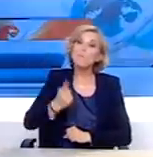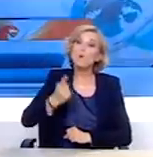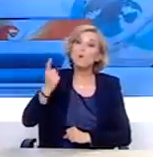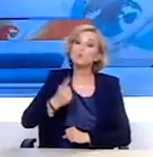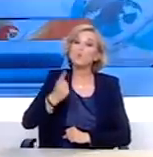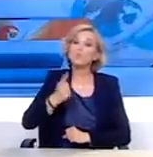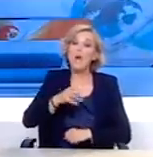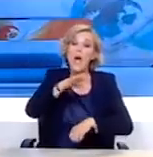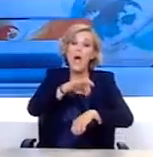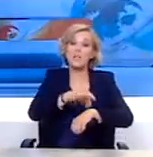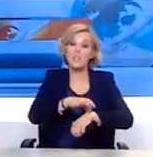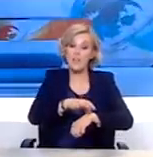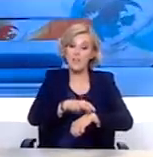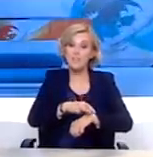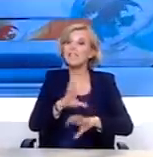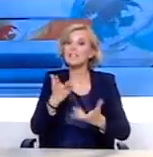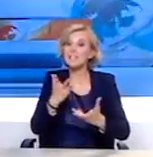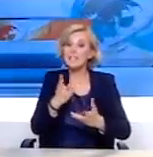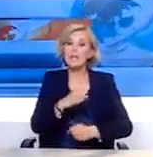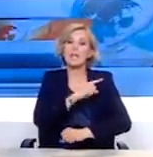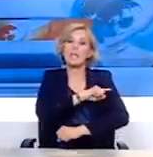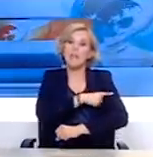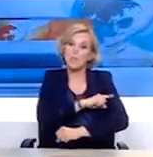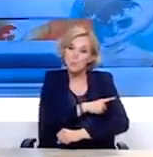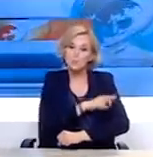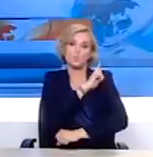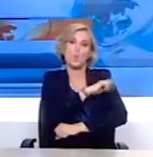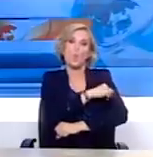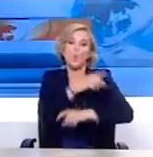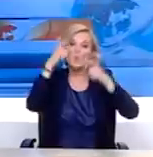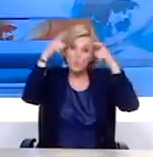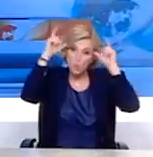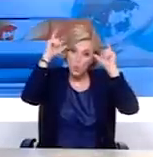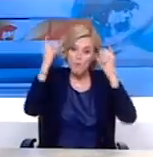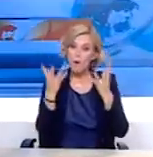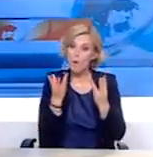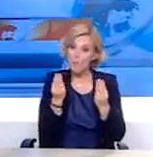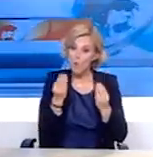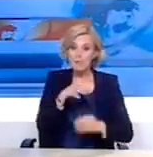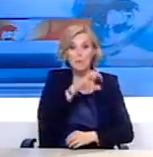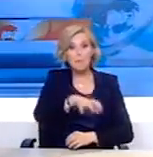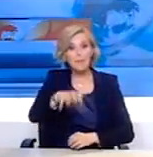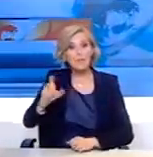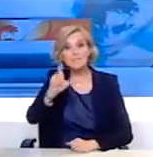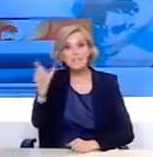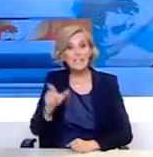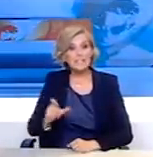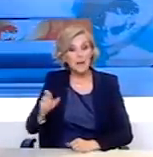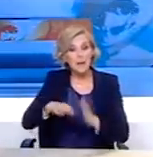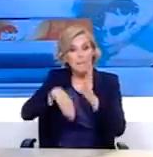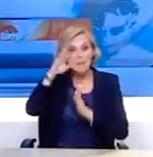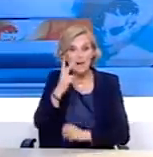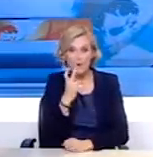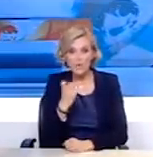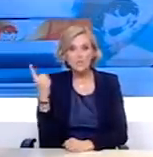υγειονομική σε υγειονομικούς. Επίσης είπα ότι διαφέρει ένα περιοχή. Υπάρχουν περιοχές στην Ιταλία που πάνω από 20% των περιπτώσεων της